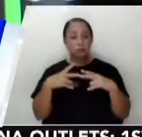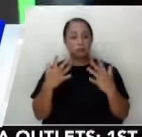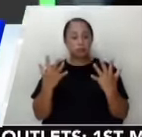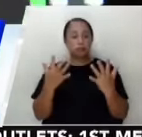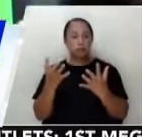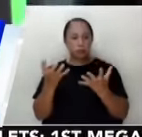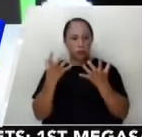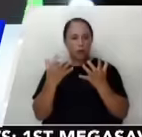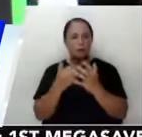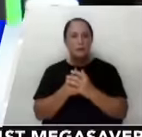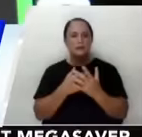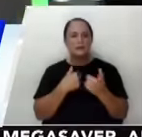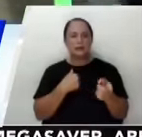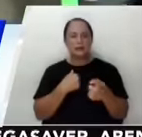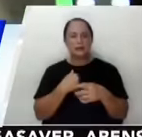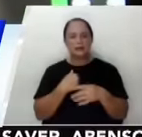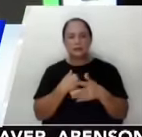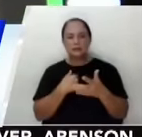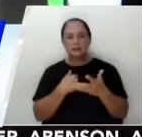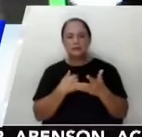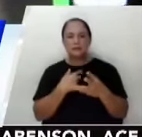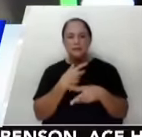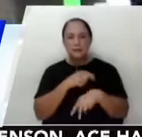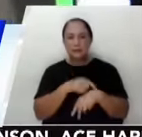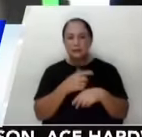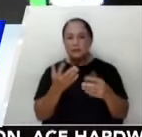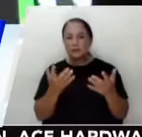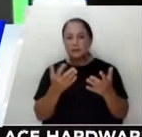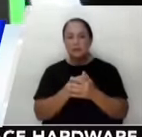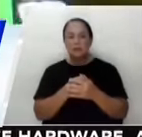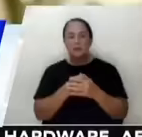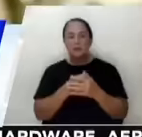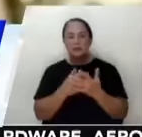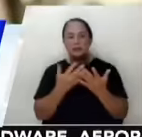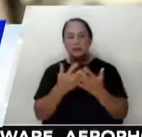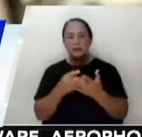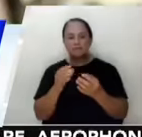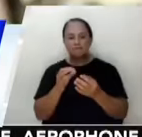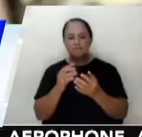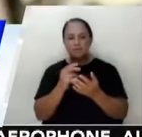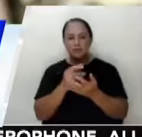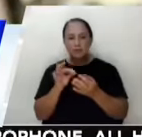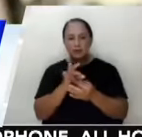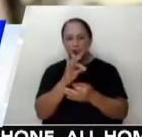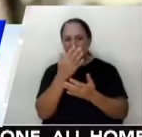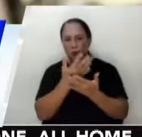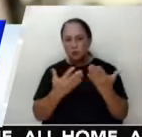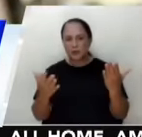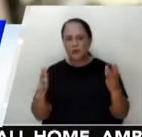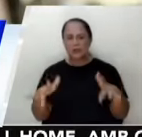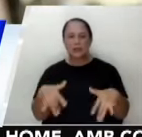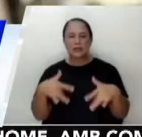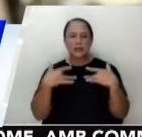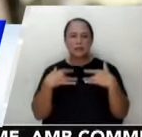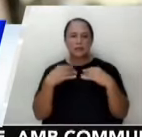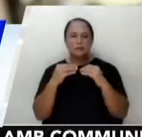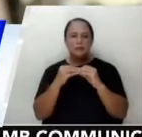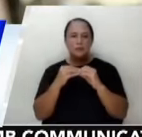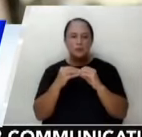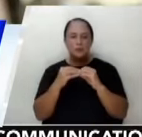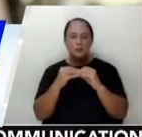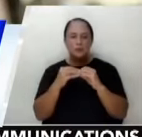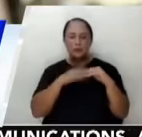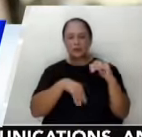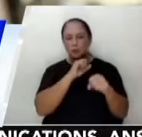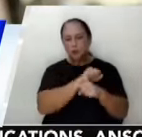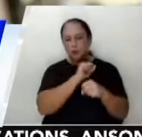paglaanan ang oras ni Jillian ang mga bagay na espiritual. Life is more than yung work po. Andyan yung